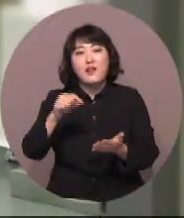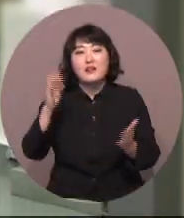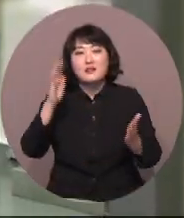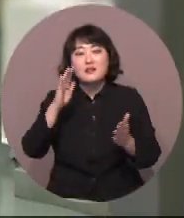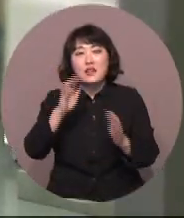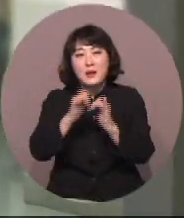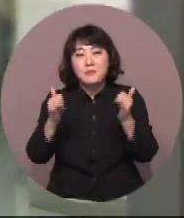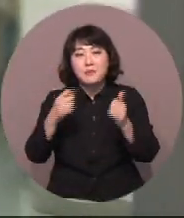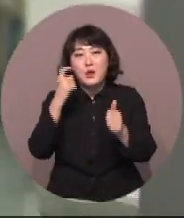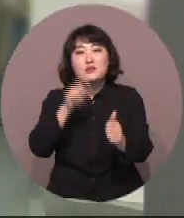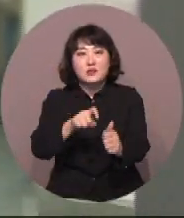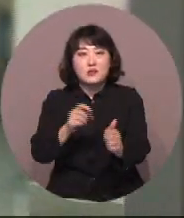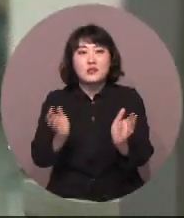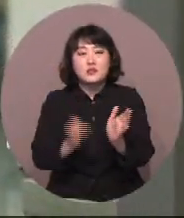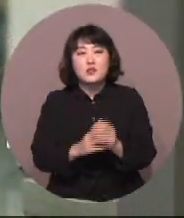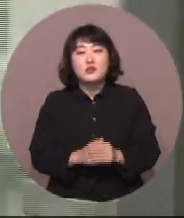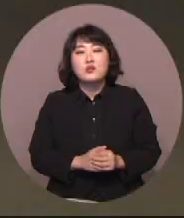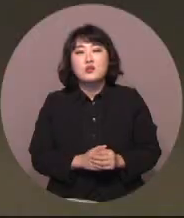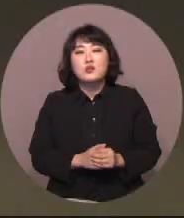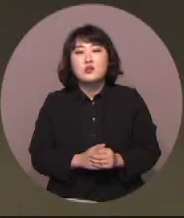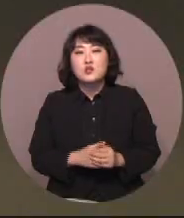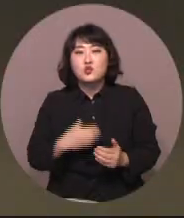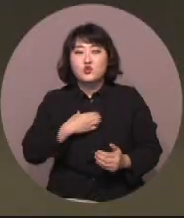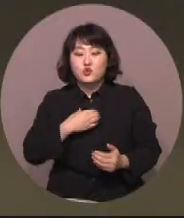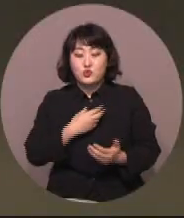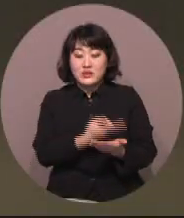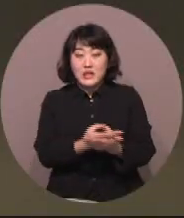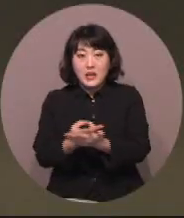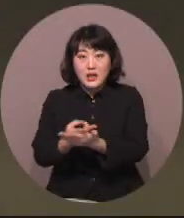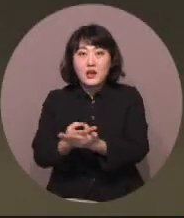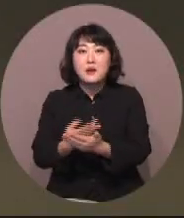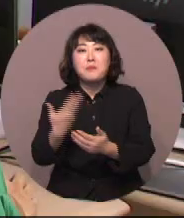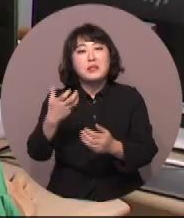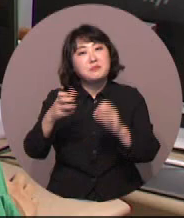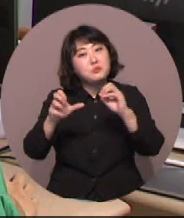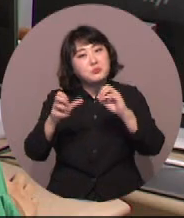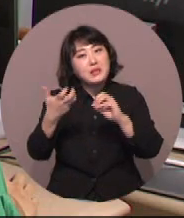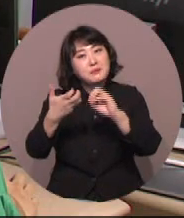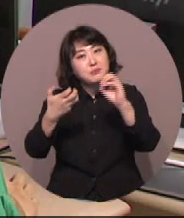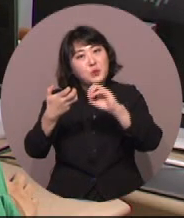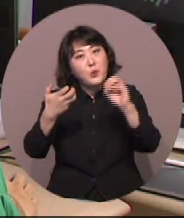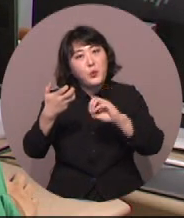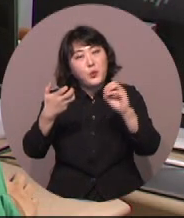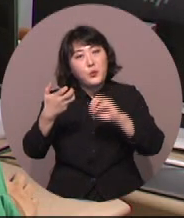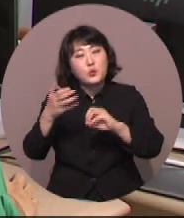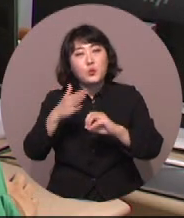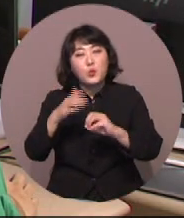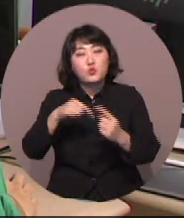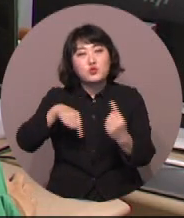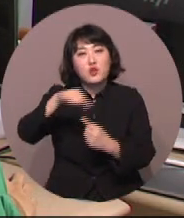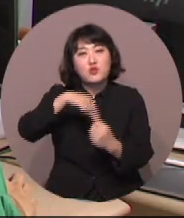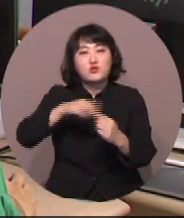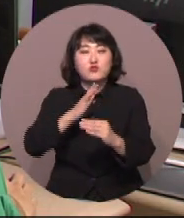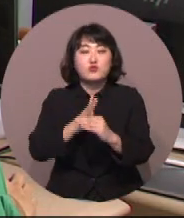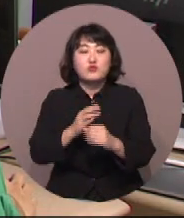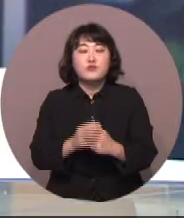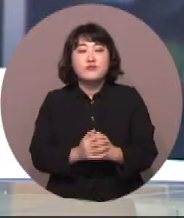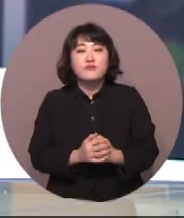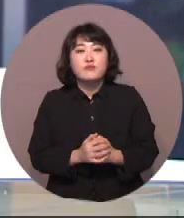송판 장을 받았으며 중 원자 병상 가동률은 내내 80퍼센트 이상을 유지하고 있습니다